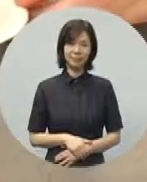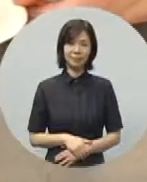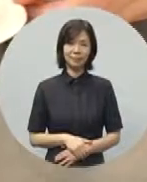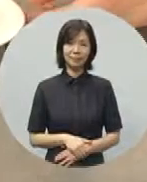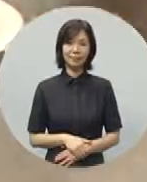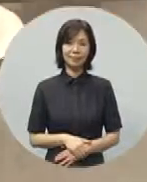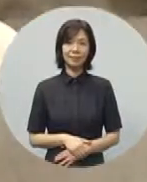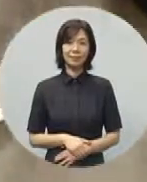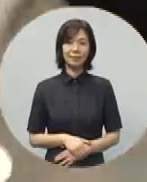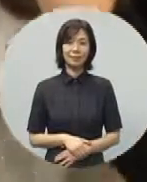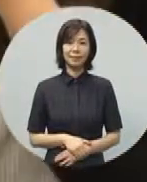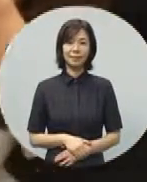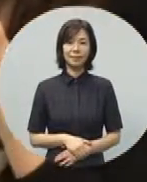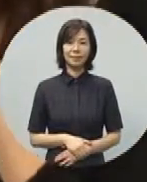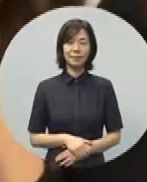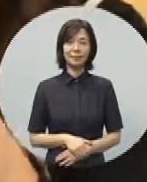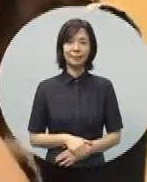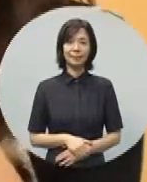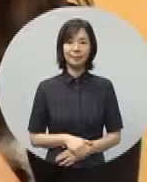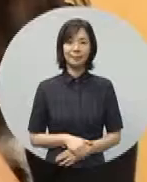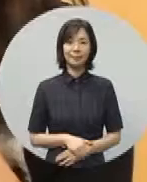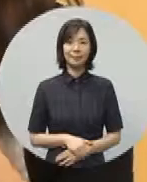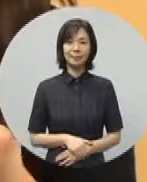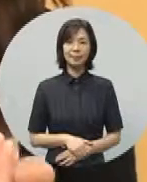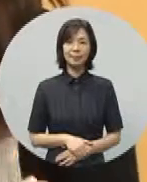いただきます。